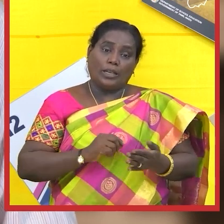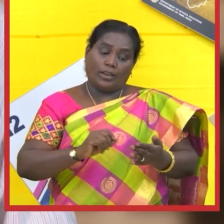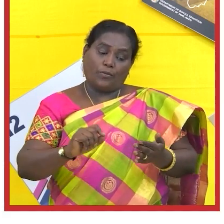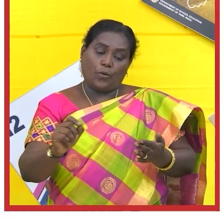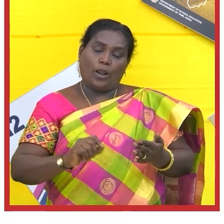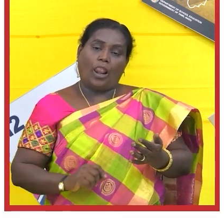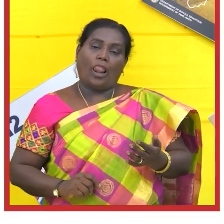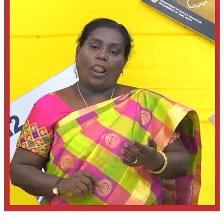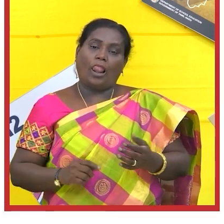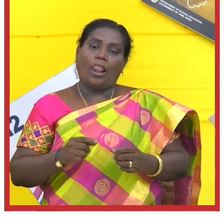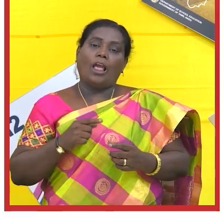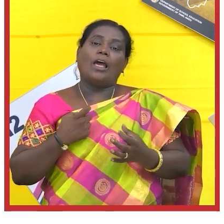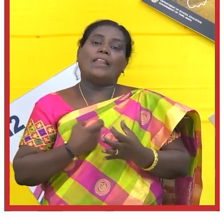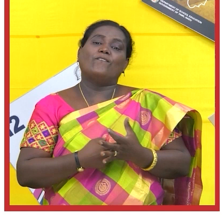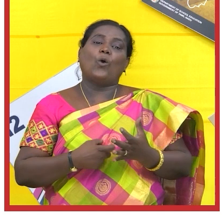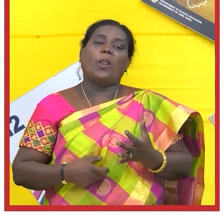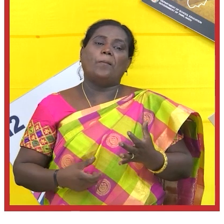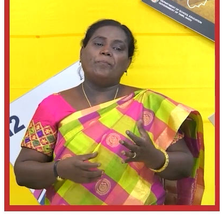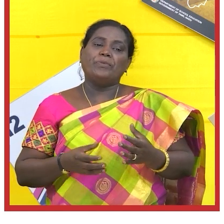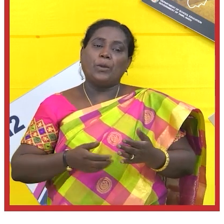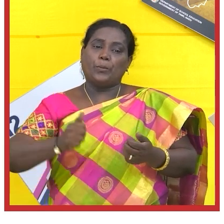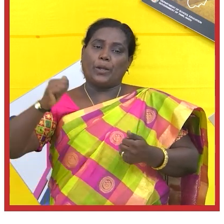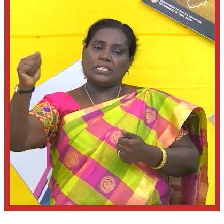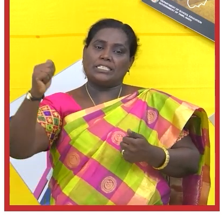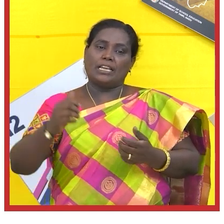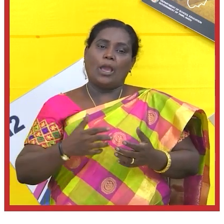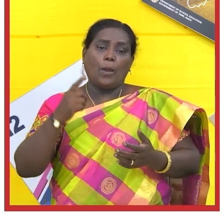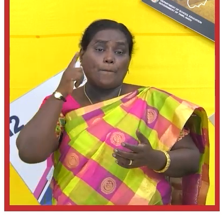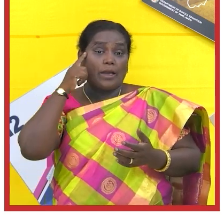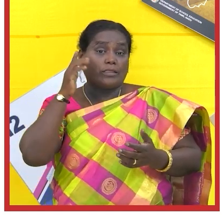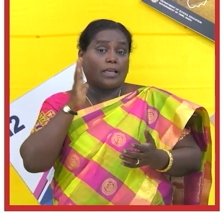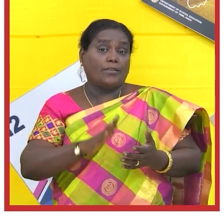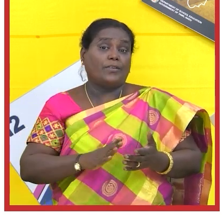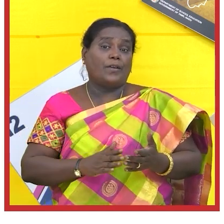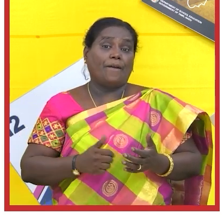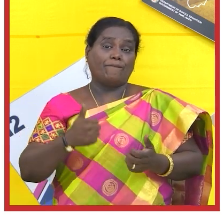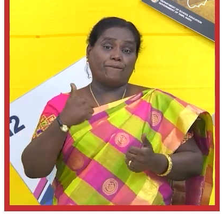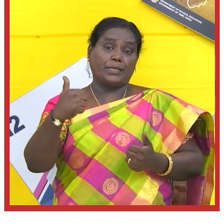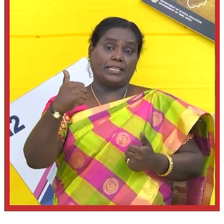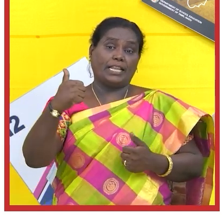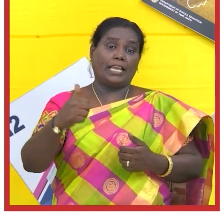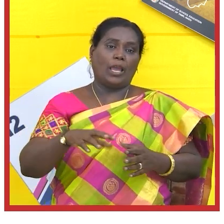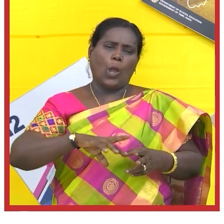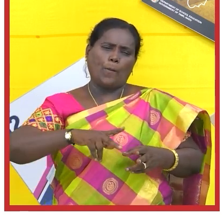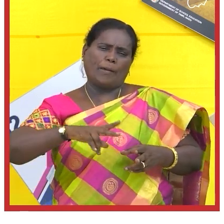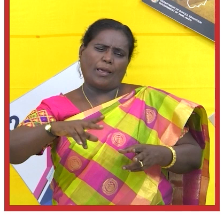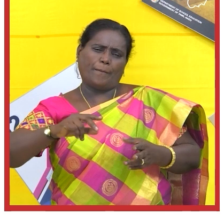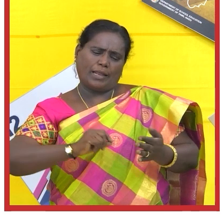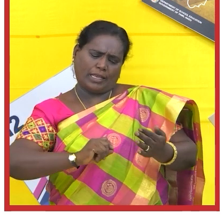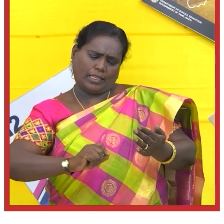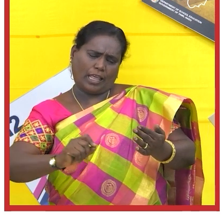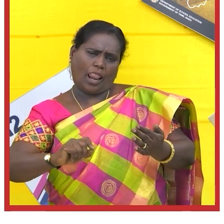ரிவோல்ட், புரட்சி, பகுத்தறிவு, விடுதலை போன்ற பல செய்தித்தாள்களையும்